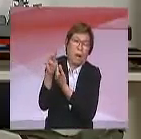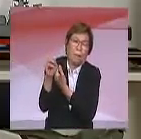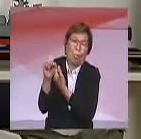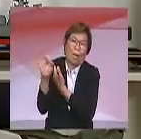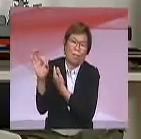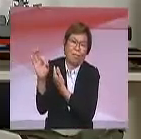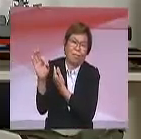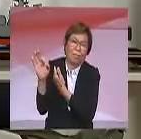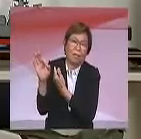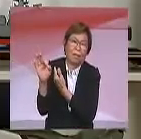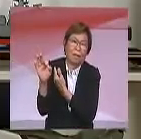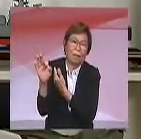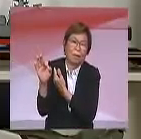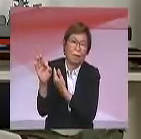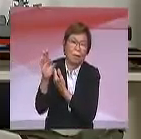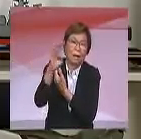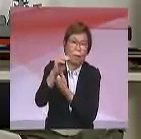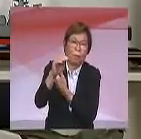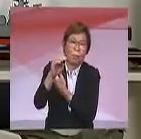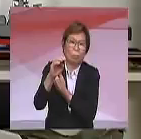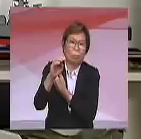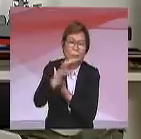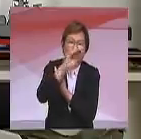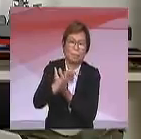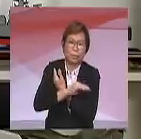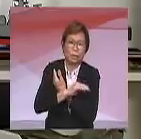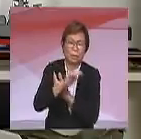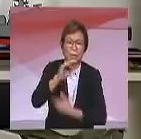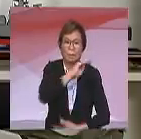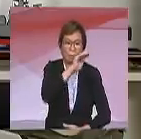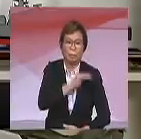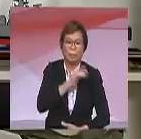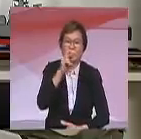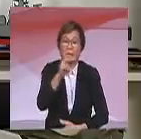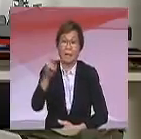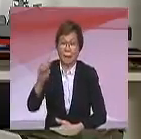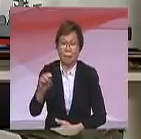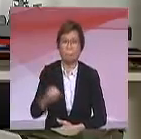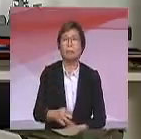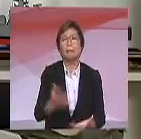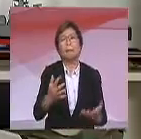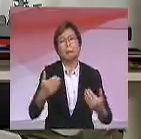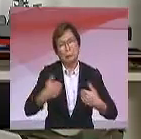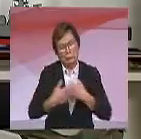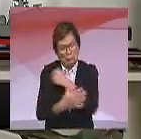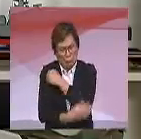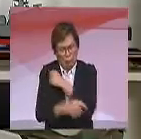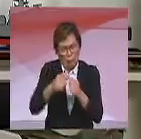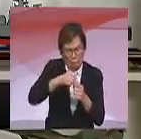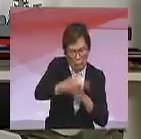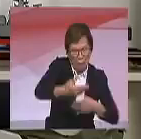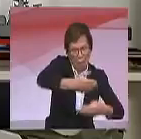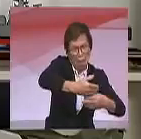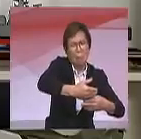Menteri Kesihatan. Jadi kalau mereka yang rasanya tak mampu untuk membayar kos kuarantin,